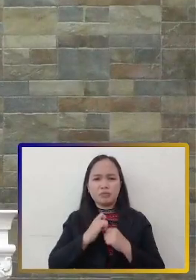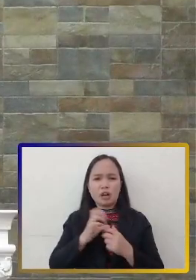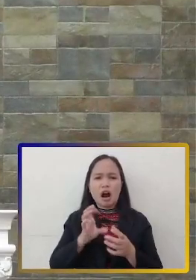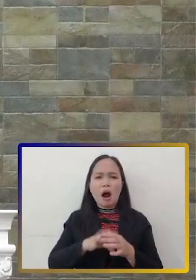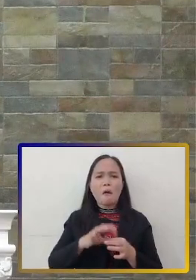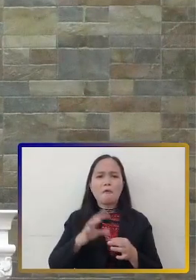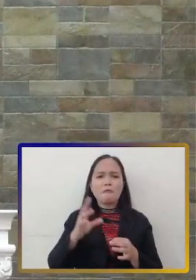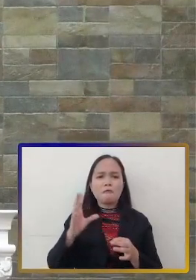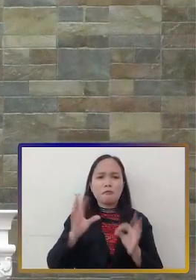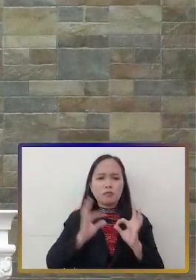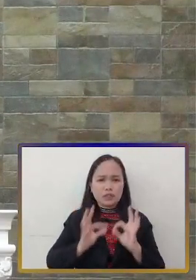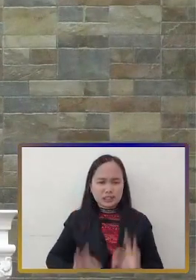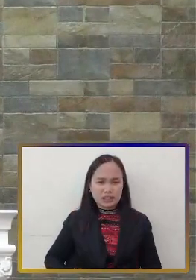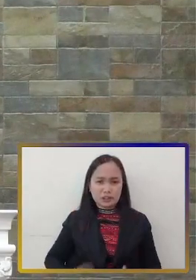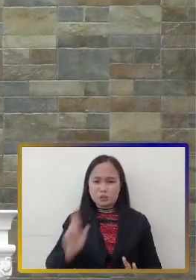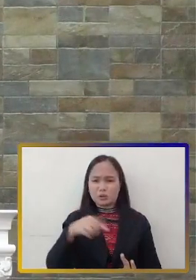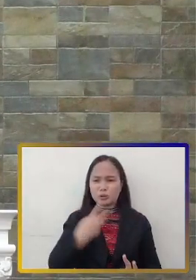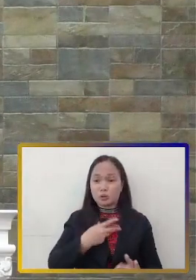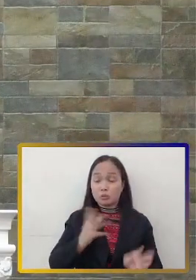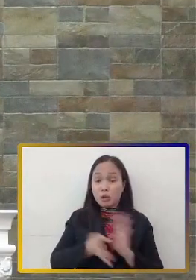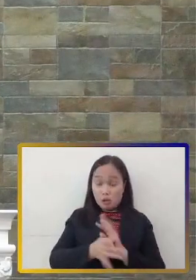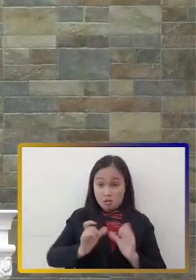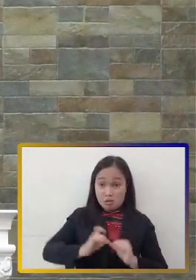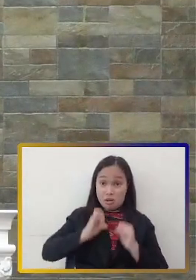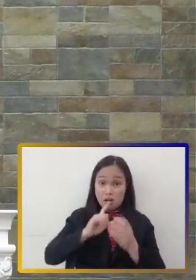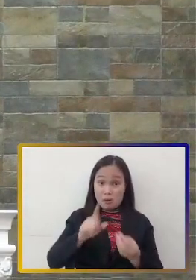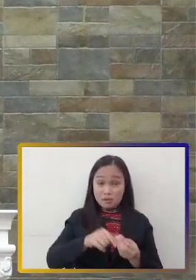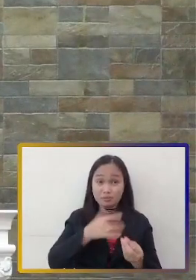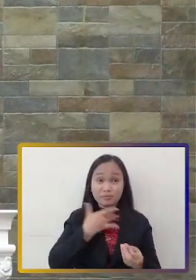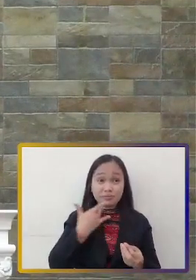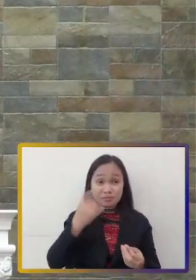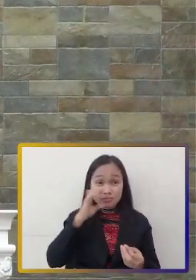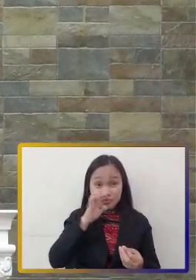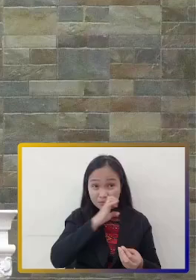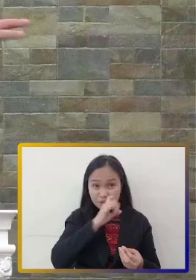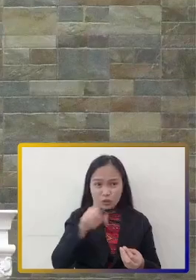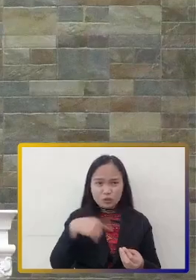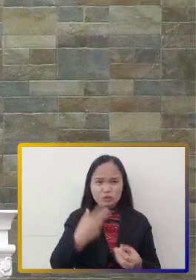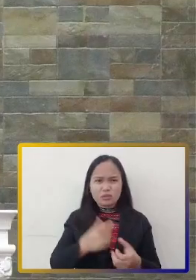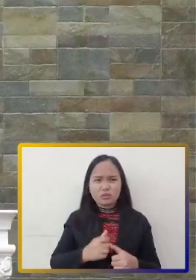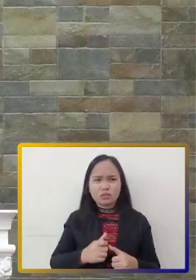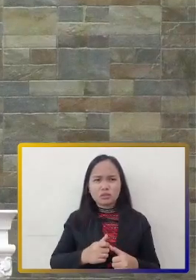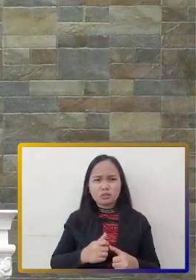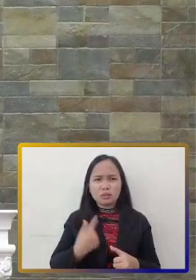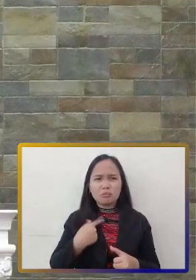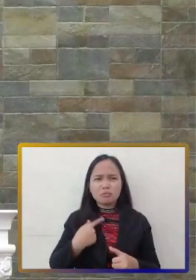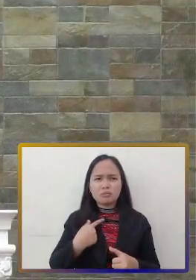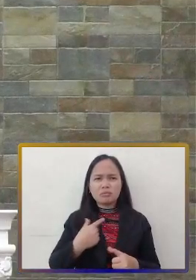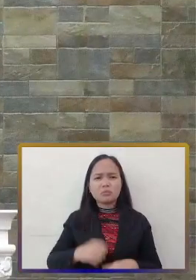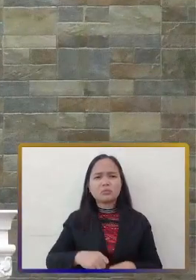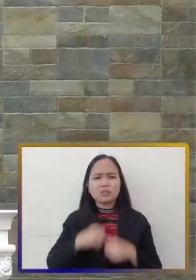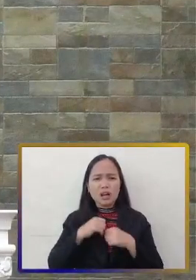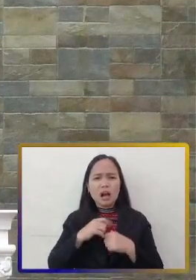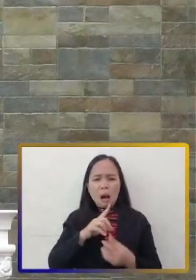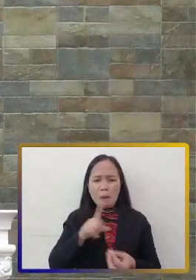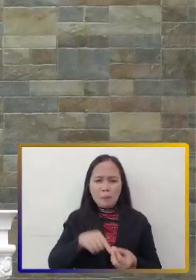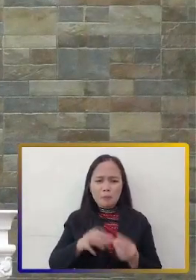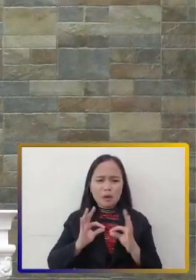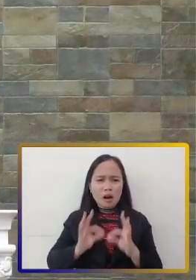Meron pa tayong ipagmamalaki yung lust of the eyes pa? Meron tayong ipagmamalaki yung lust of the flesh pa?